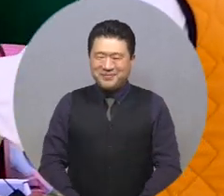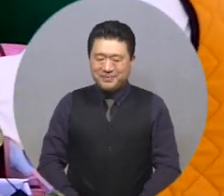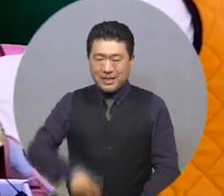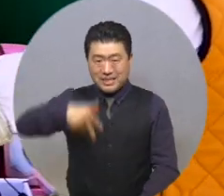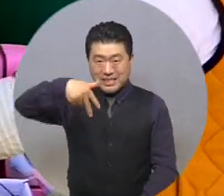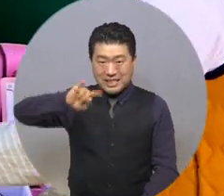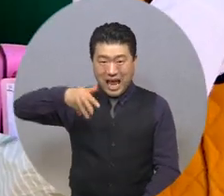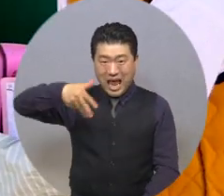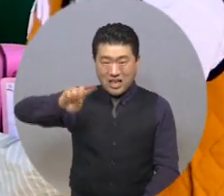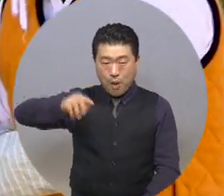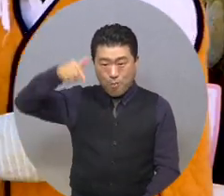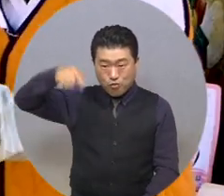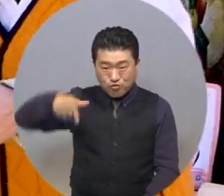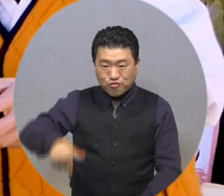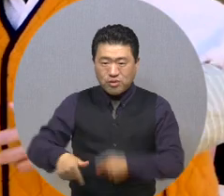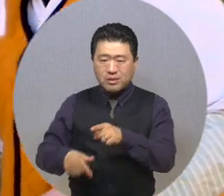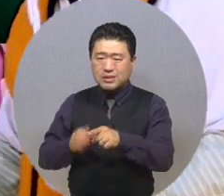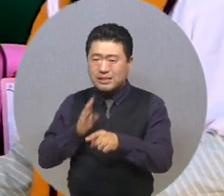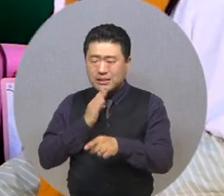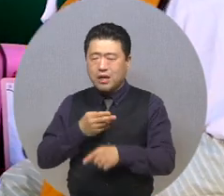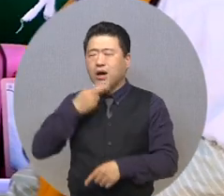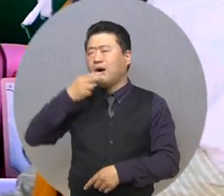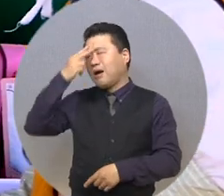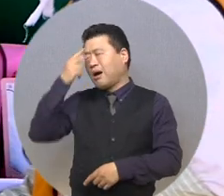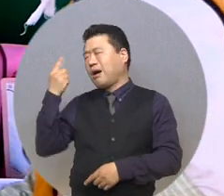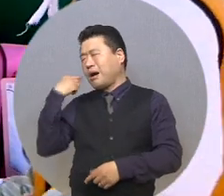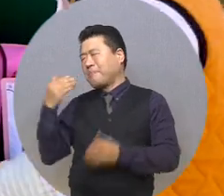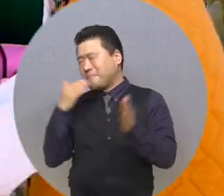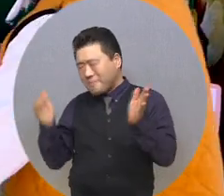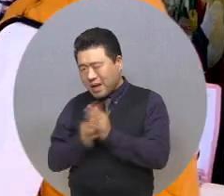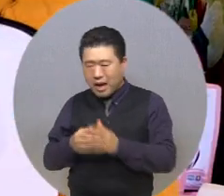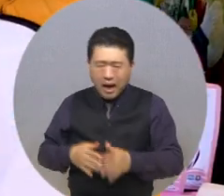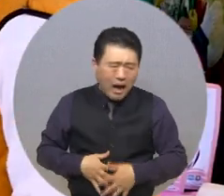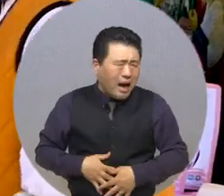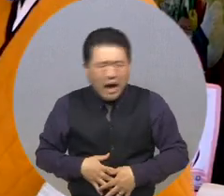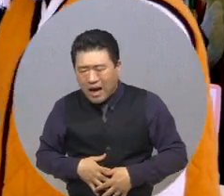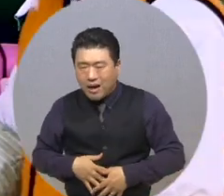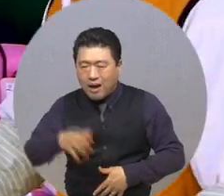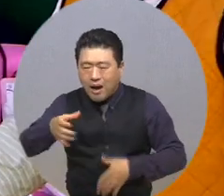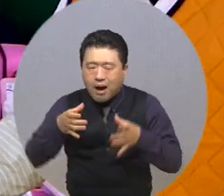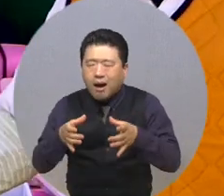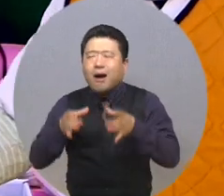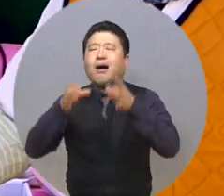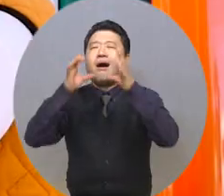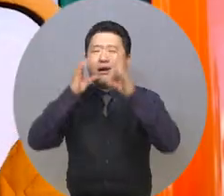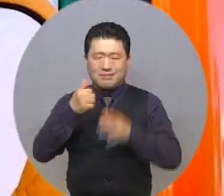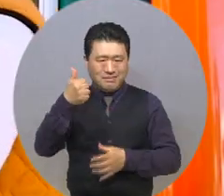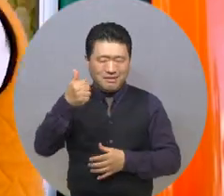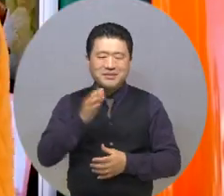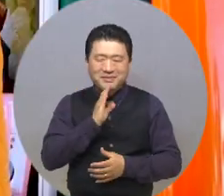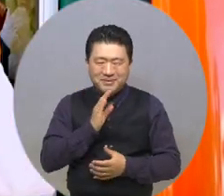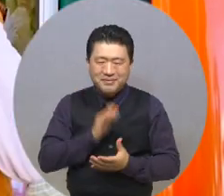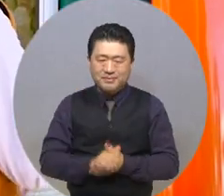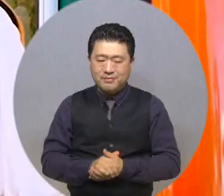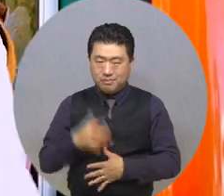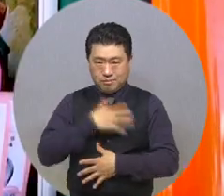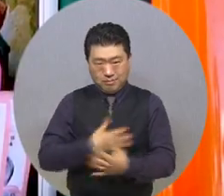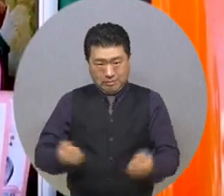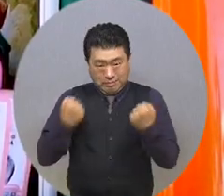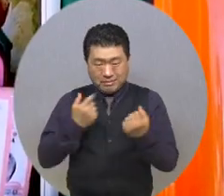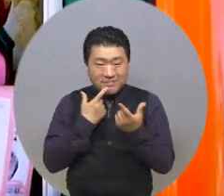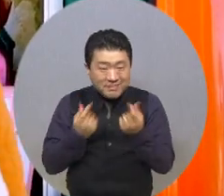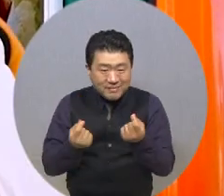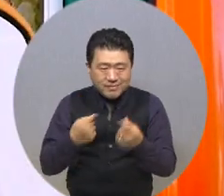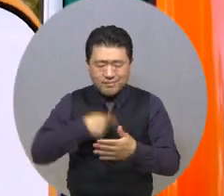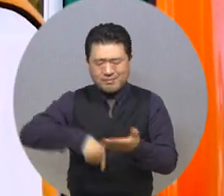대첩구. 네네. 야 이거 술 먹어 다음 날 속이 안 좋을 때 그러니까. 찾게 되거든요. 그러니까. 그러니까 이거 먹으면 건강해진다. 이거